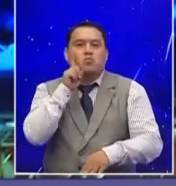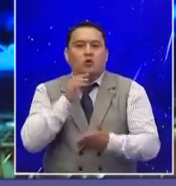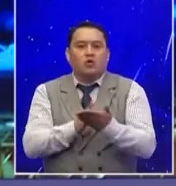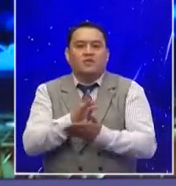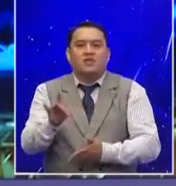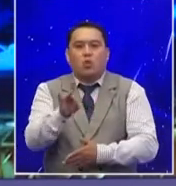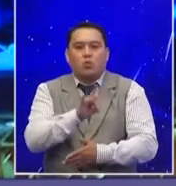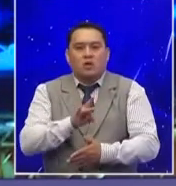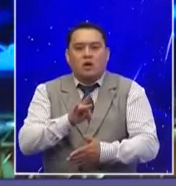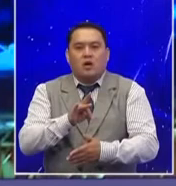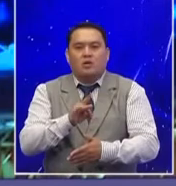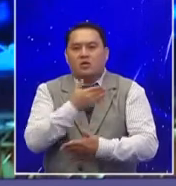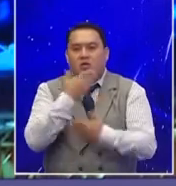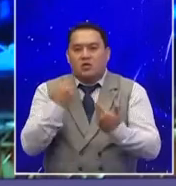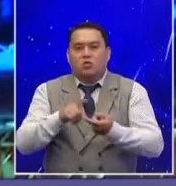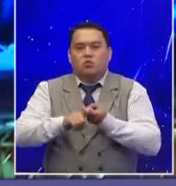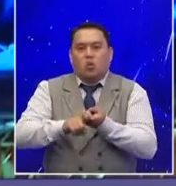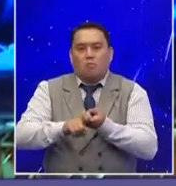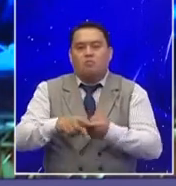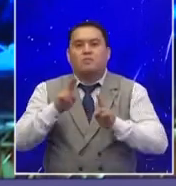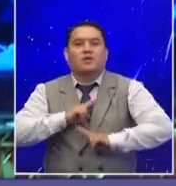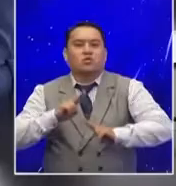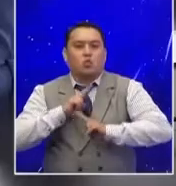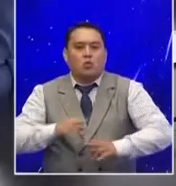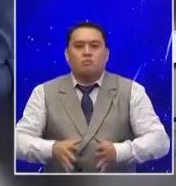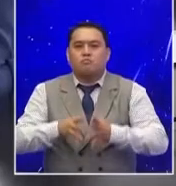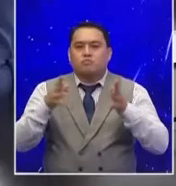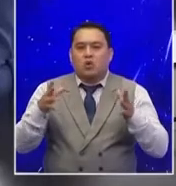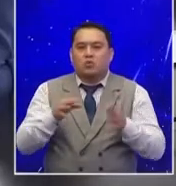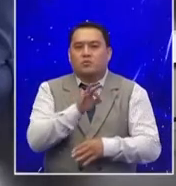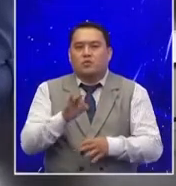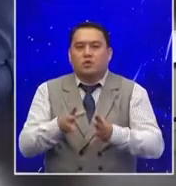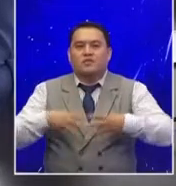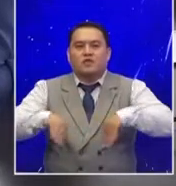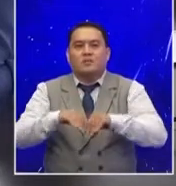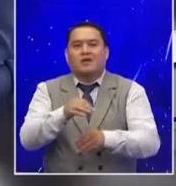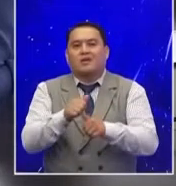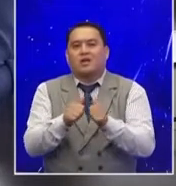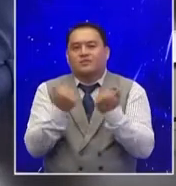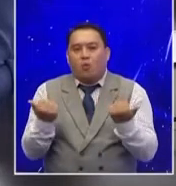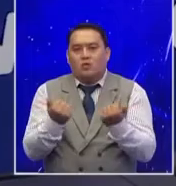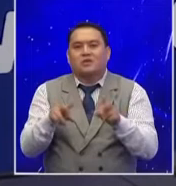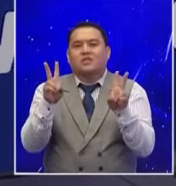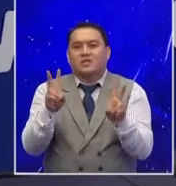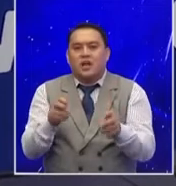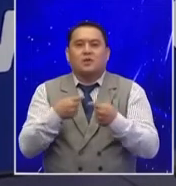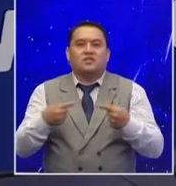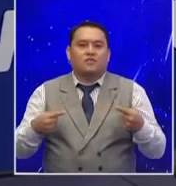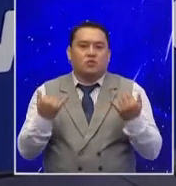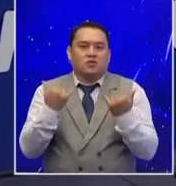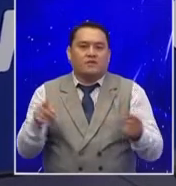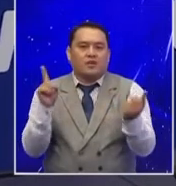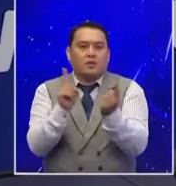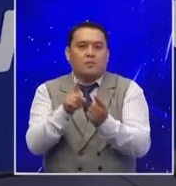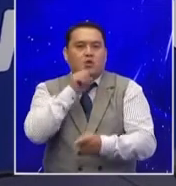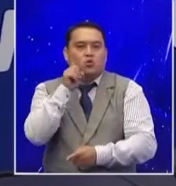в регионе, отсутствие взаимосвязи с зарубежными партнерами, большой процент семейных разводов и другие актуальные темы затронул на встрече